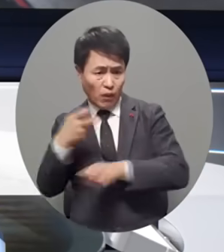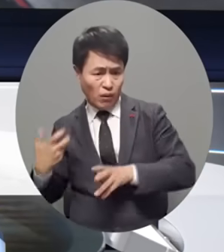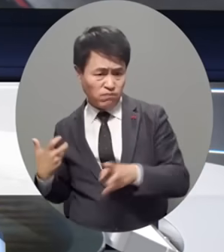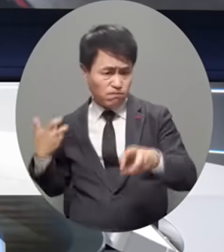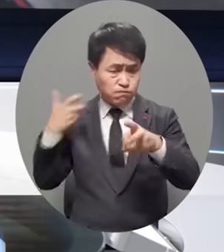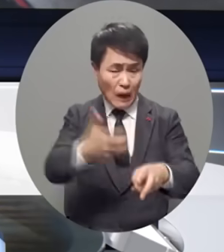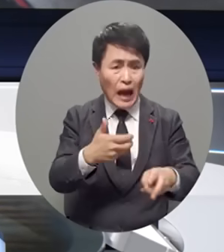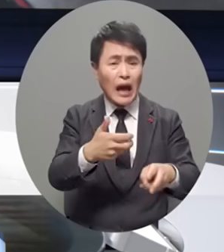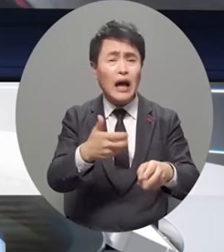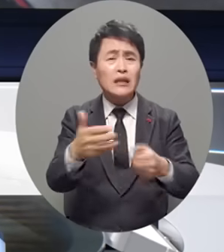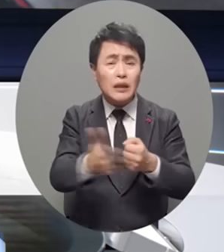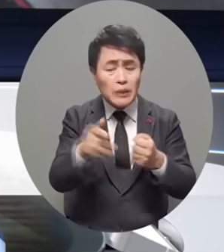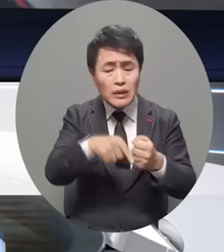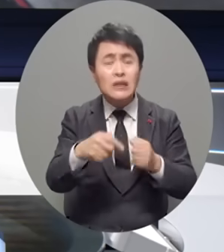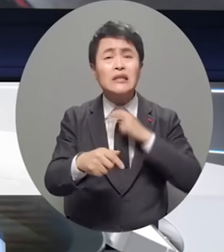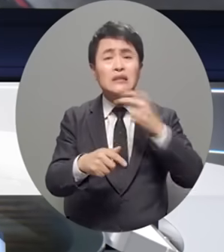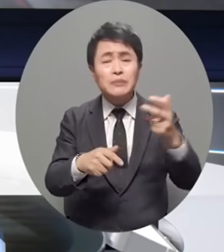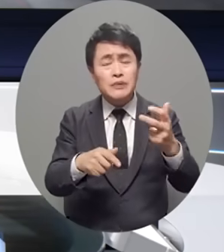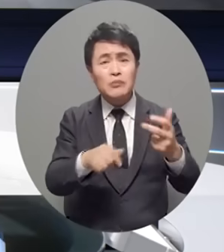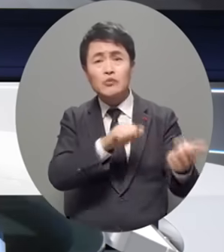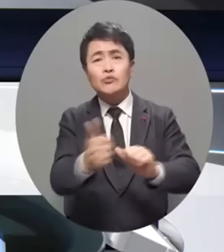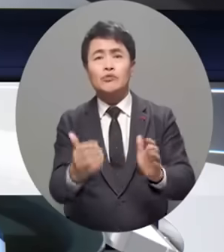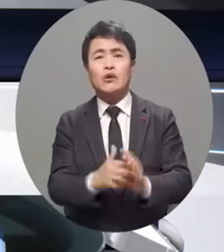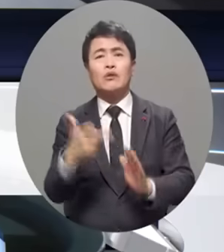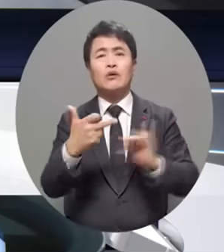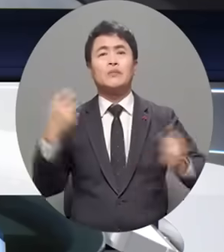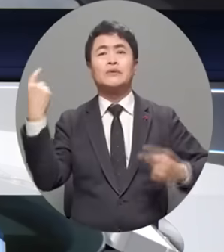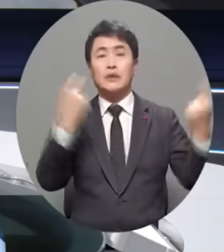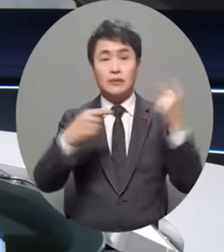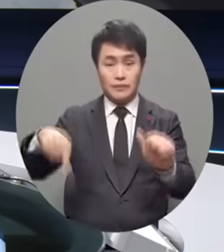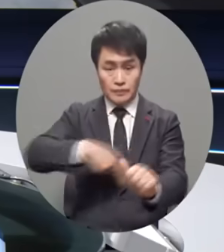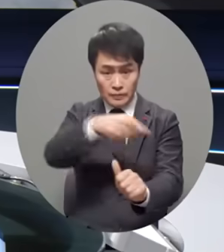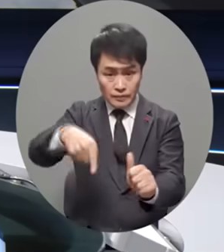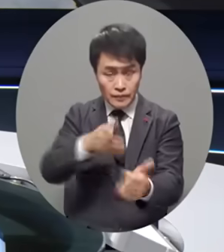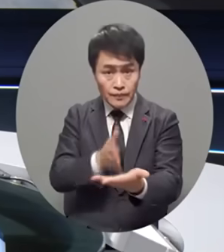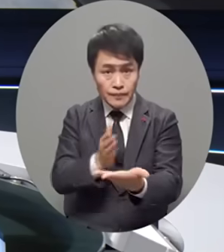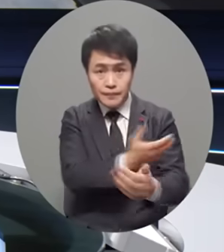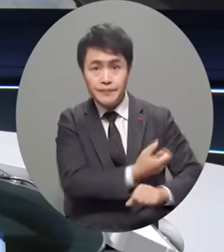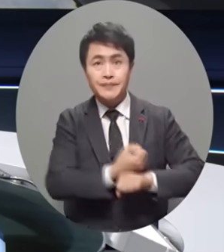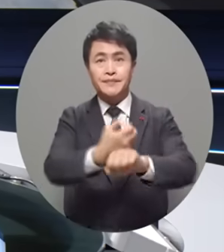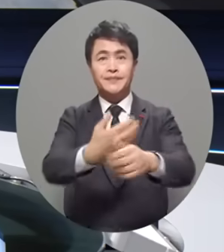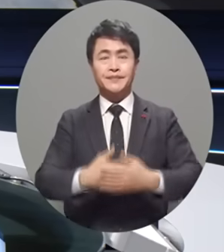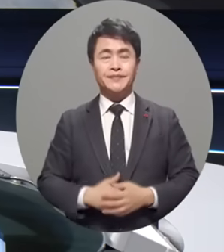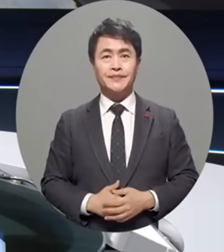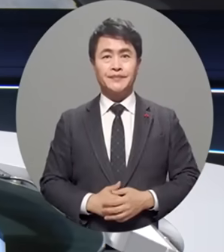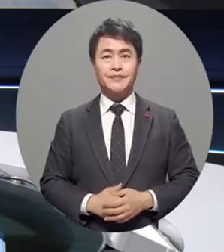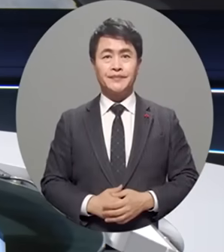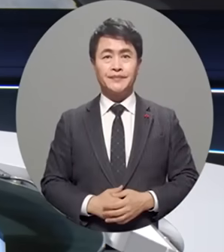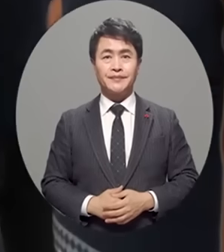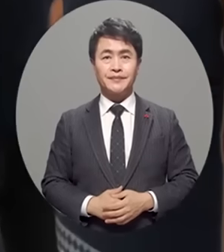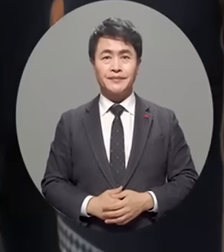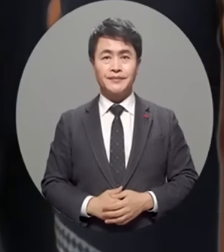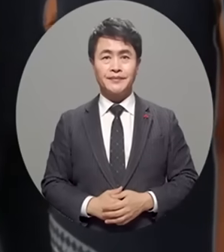70대 여성이 숨지고 17명이 다쳤습니다. 먼저 송재원 기자가 보도합니다.